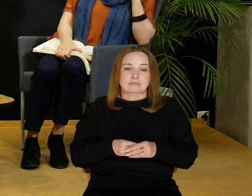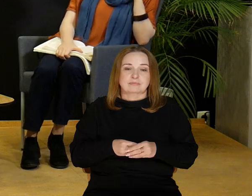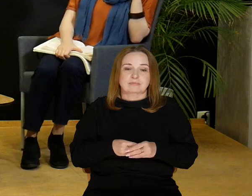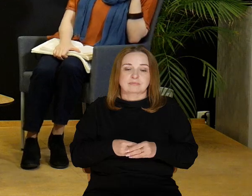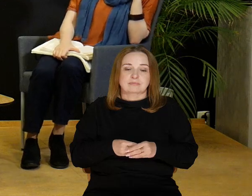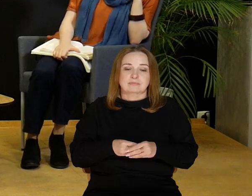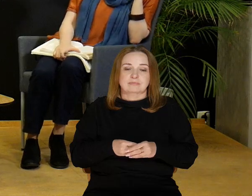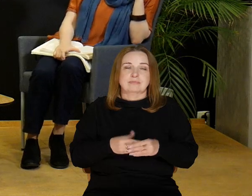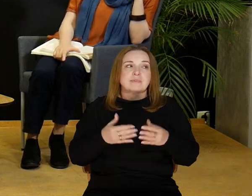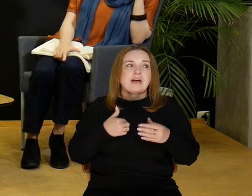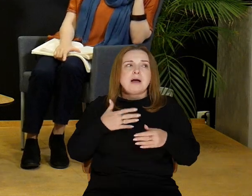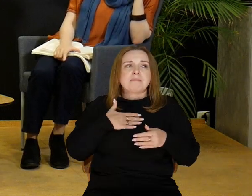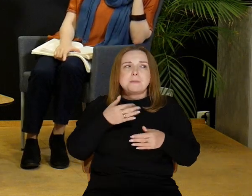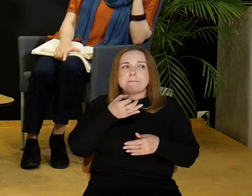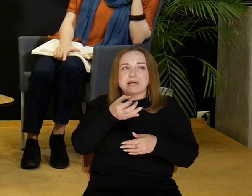Ja mam takie pytanie.